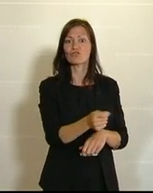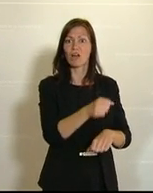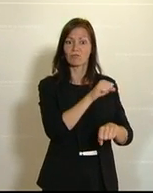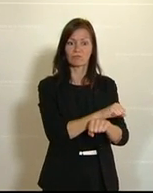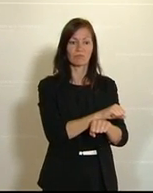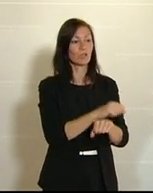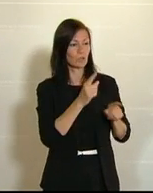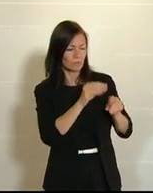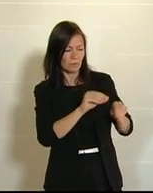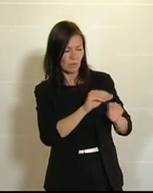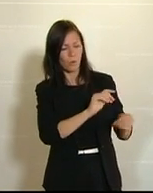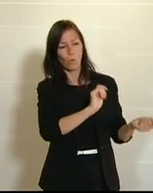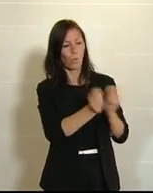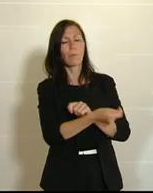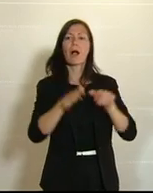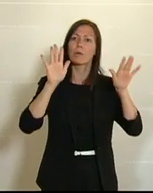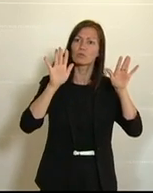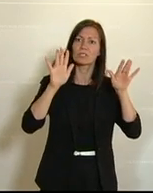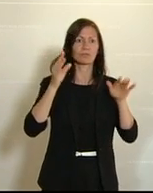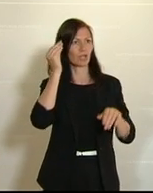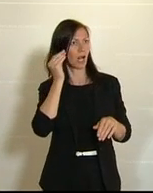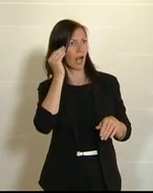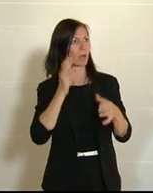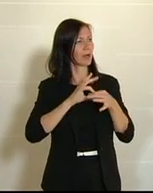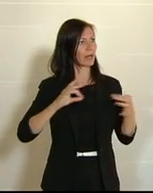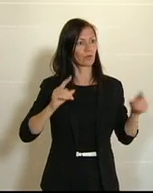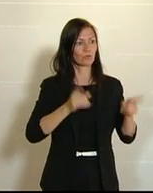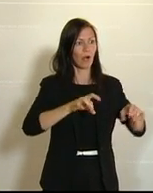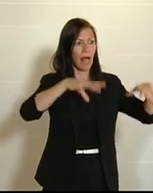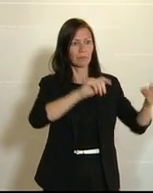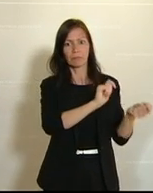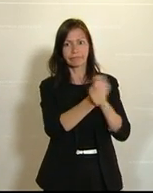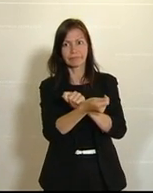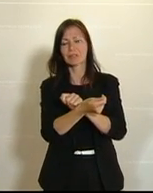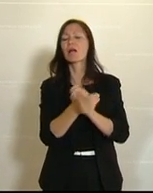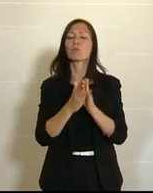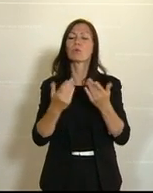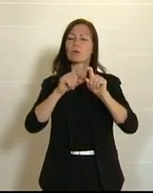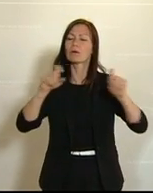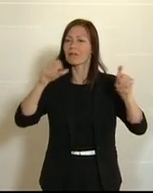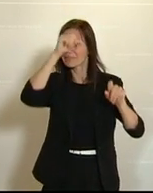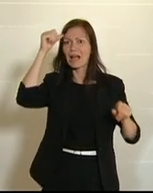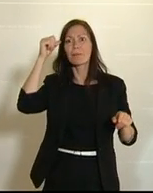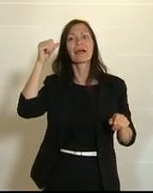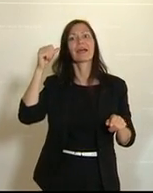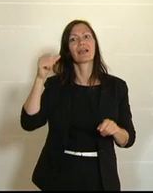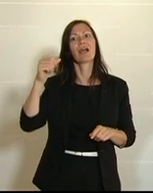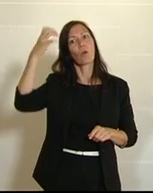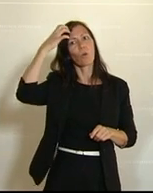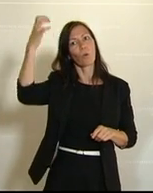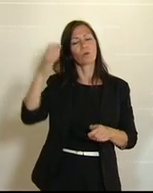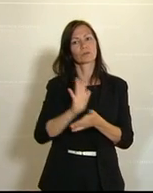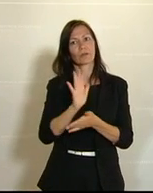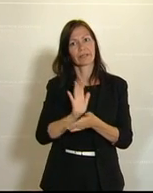Glauben aufgeben. Das Buch trägt den Titel Die Kronzeugin und erzählt von einer kasachischen